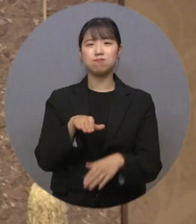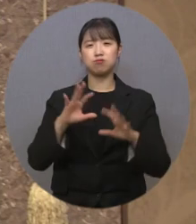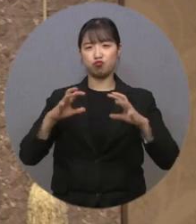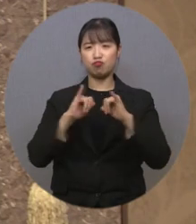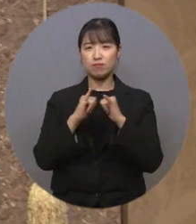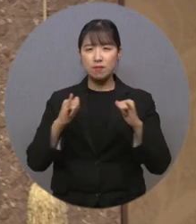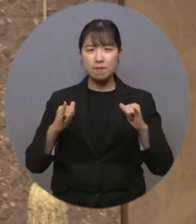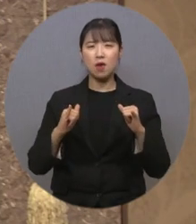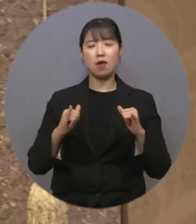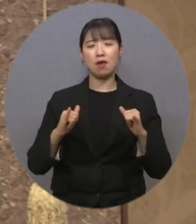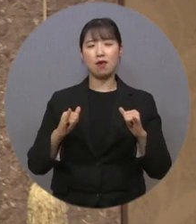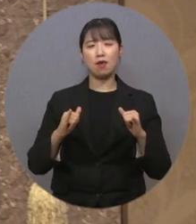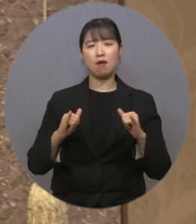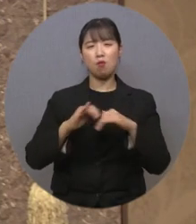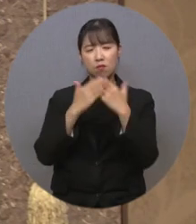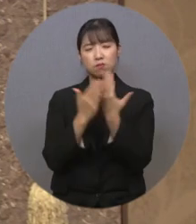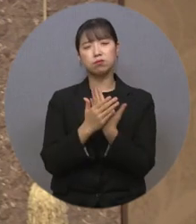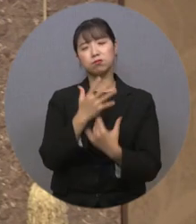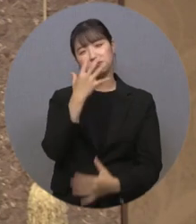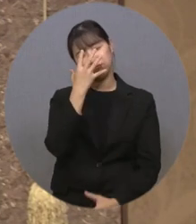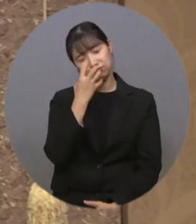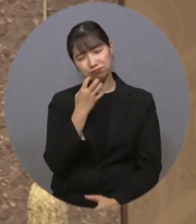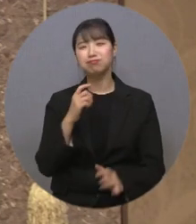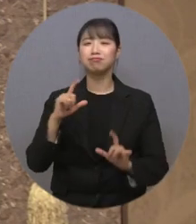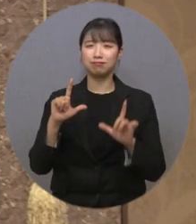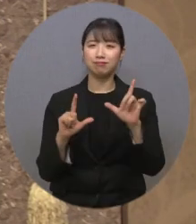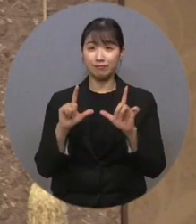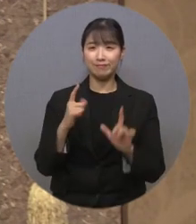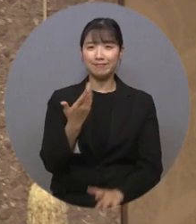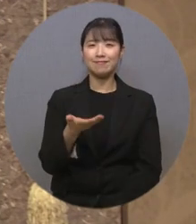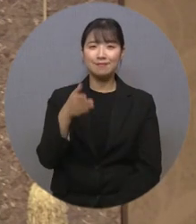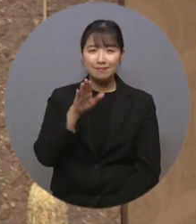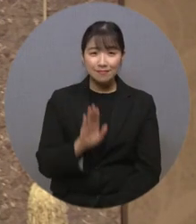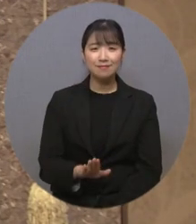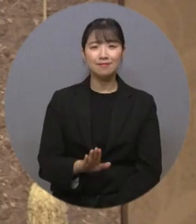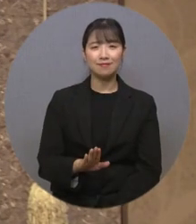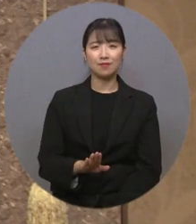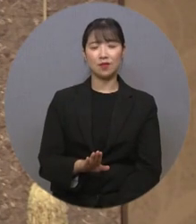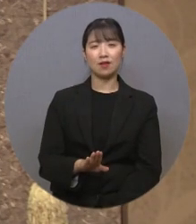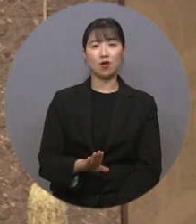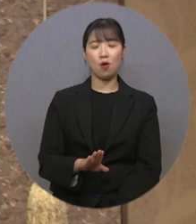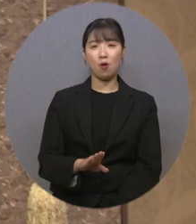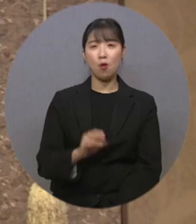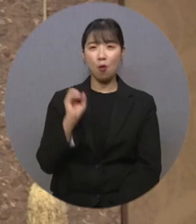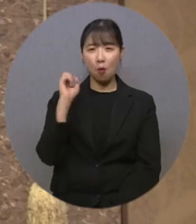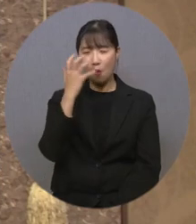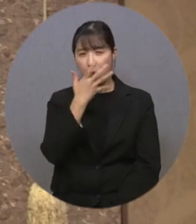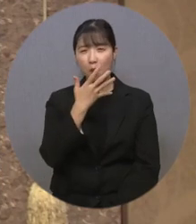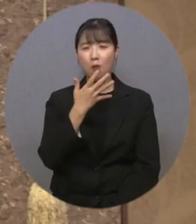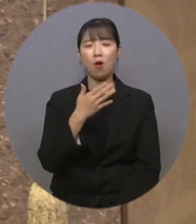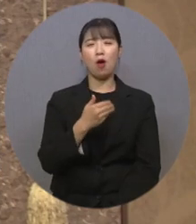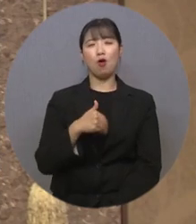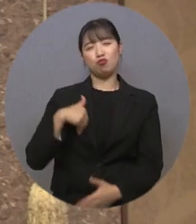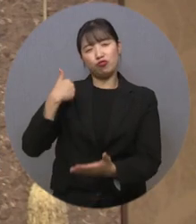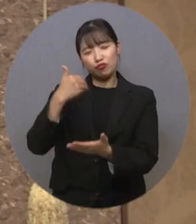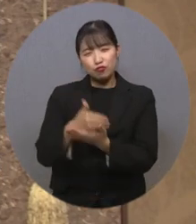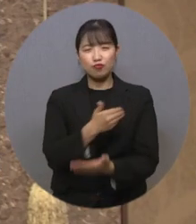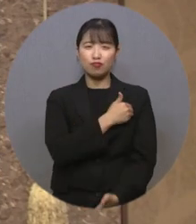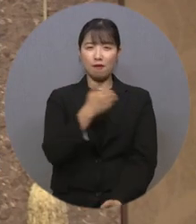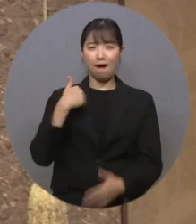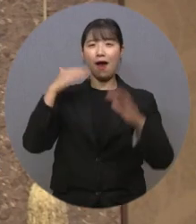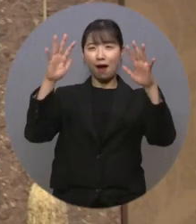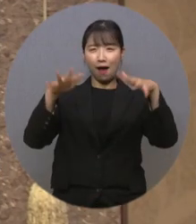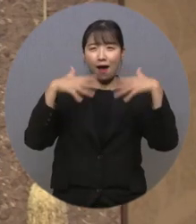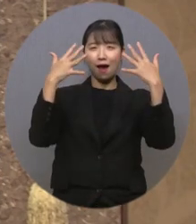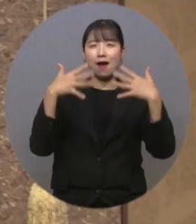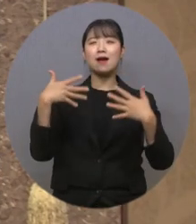국민들이 다 우울해하고 있습니다. 그렇지만 어느새 풍성한 가을이 찾아온 것처럼 우리